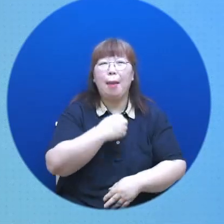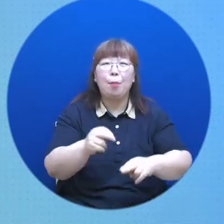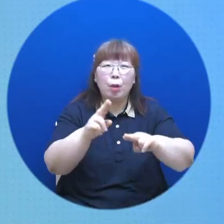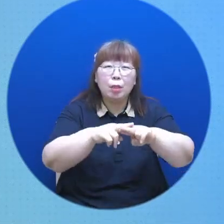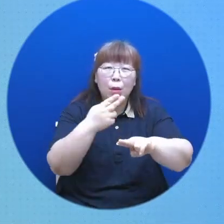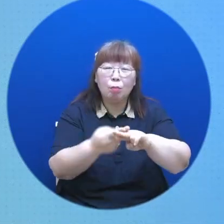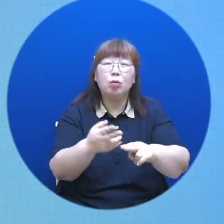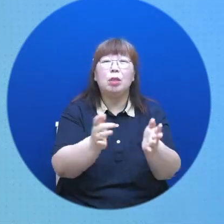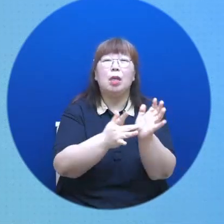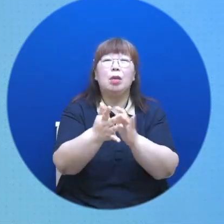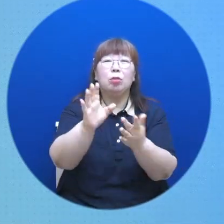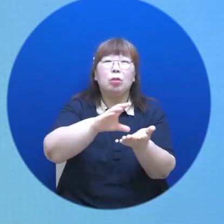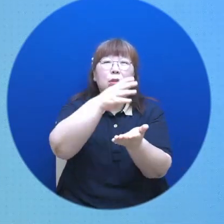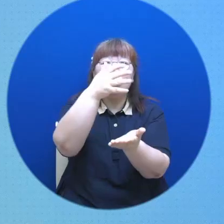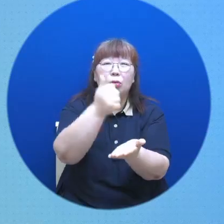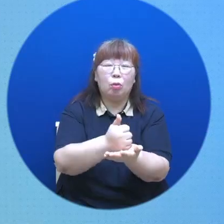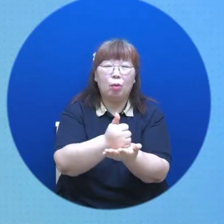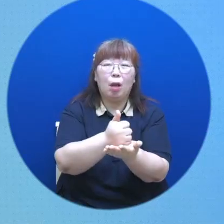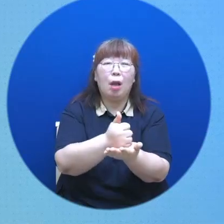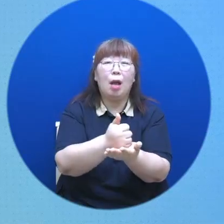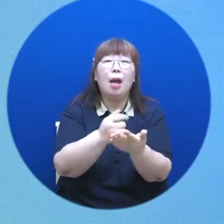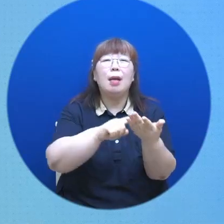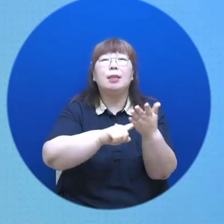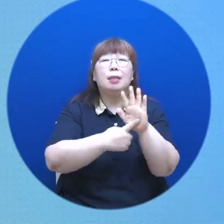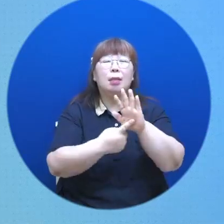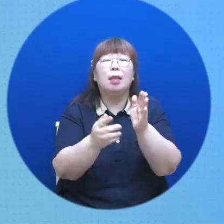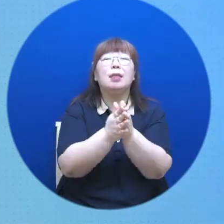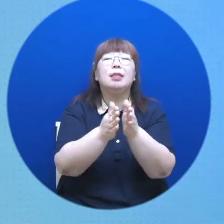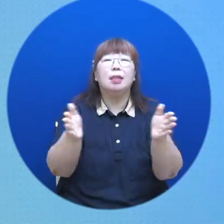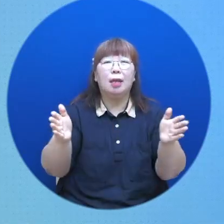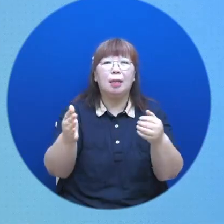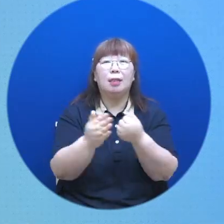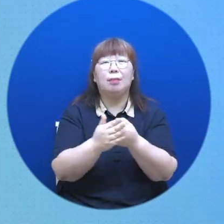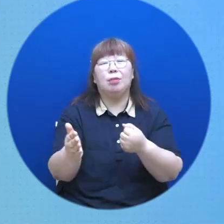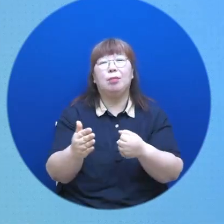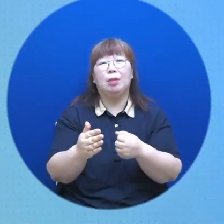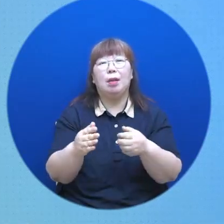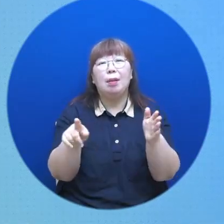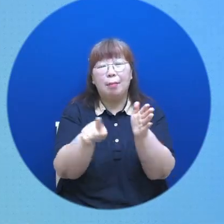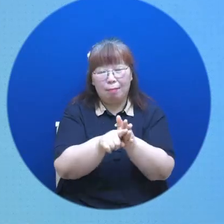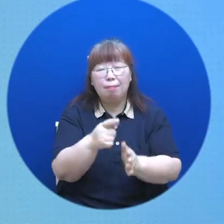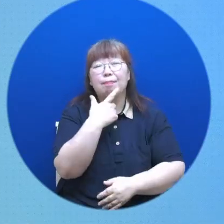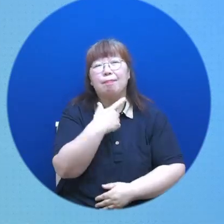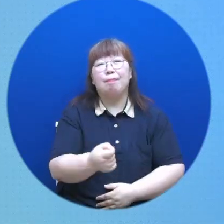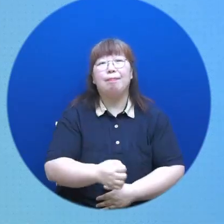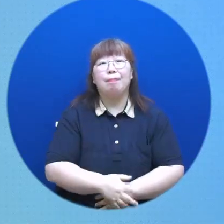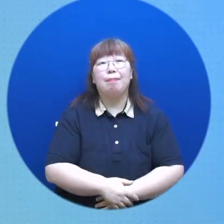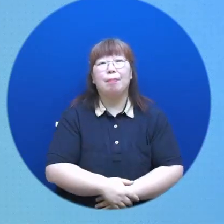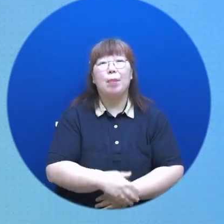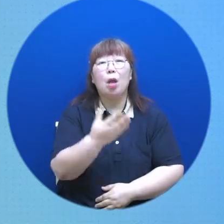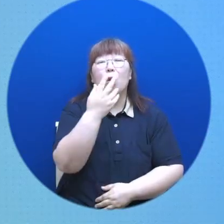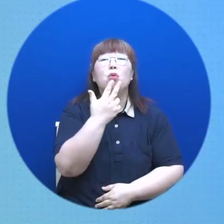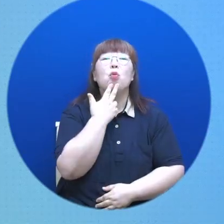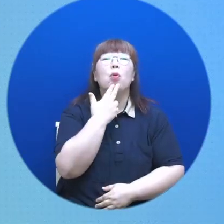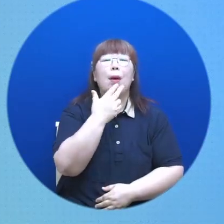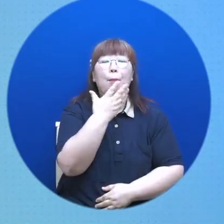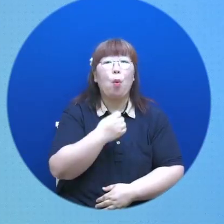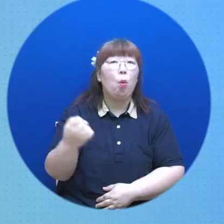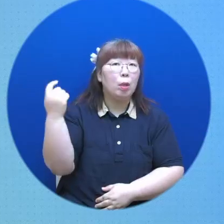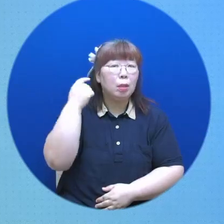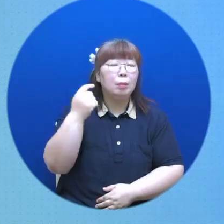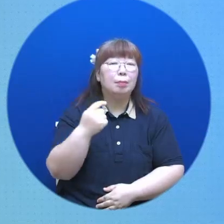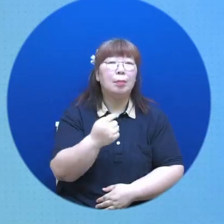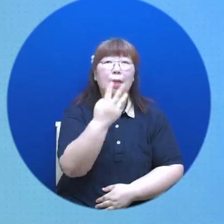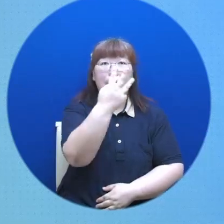선물, 예수 그리스도께서 드러나기 때문인 줄로 믿으시기를 바랍니다. 요한복음 3장 16절 말씀